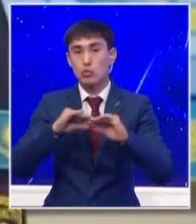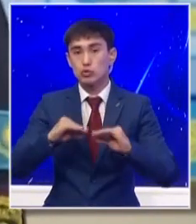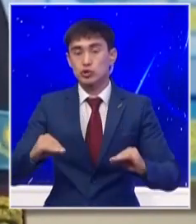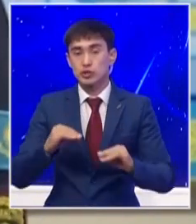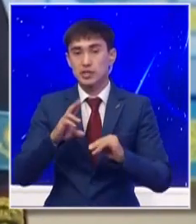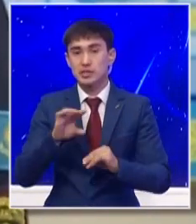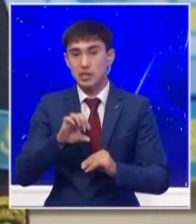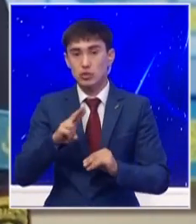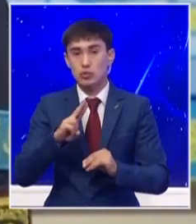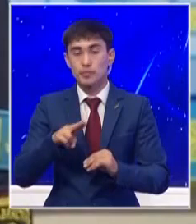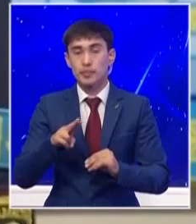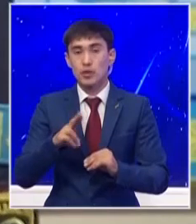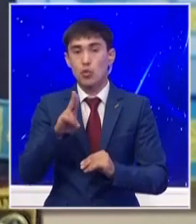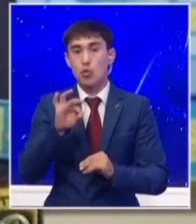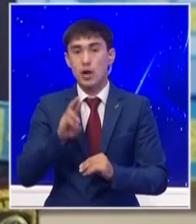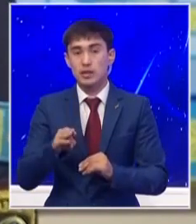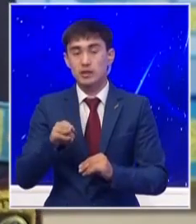учреждении, в детском саду «Хуат»